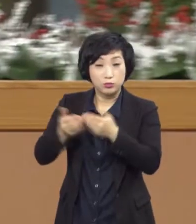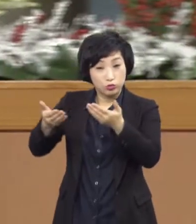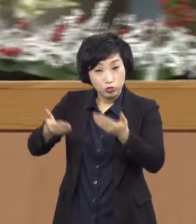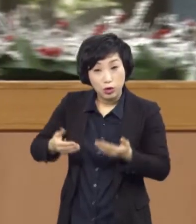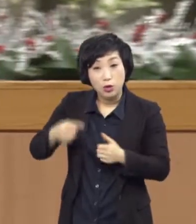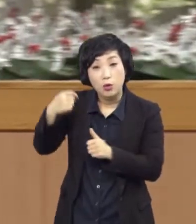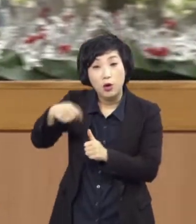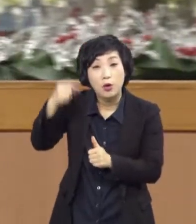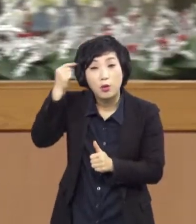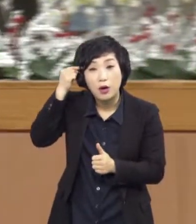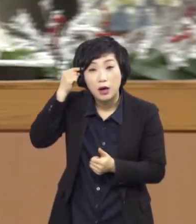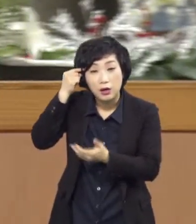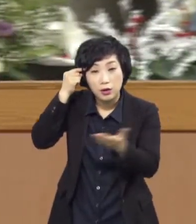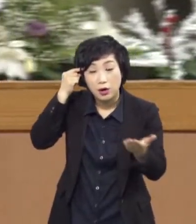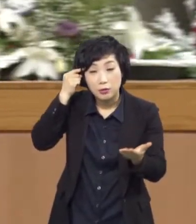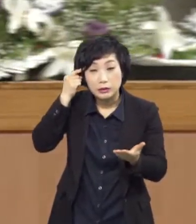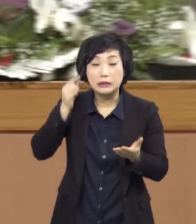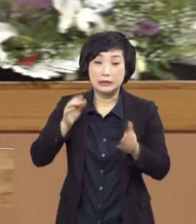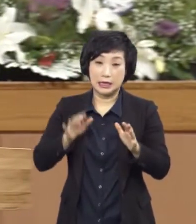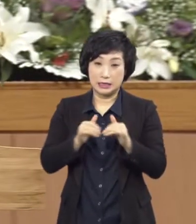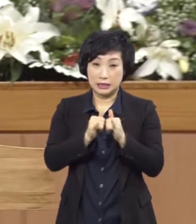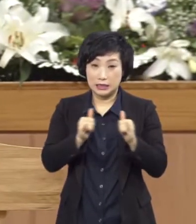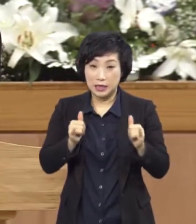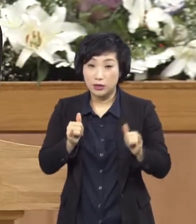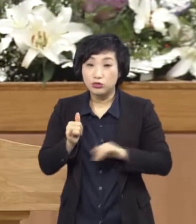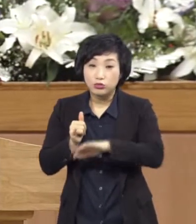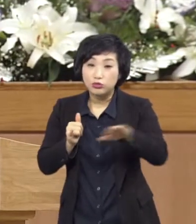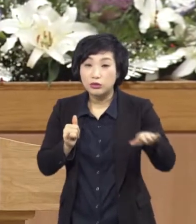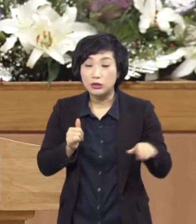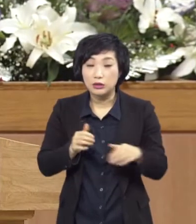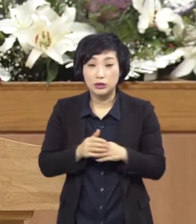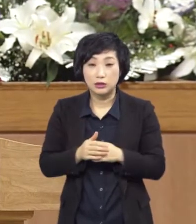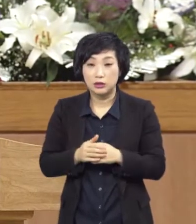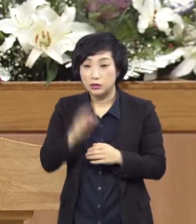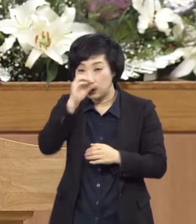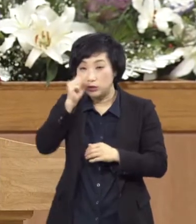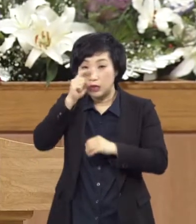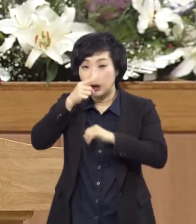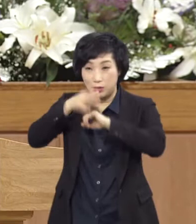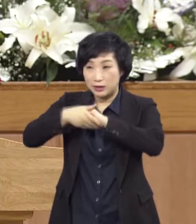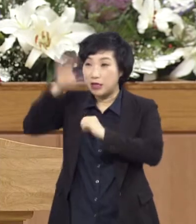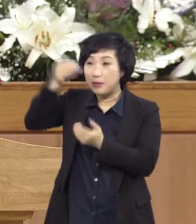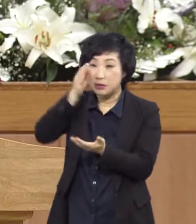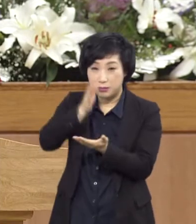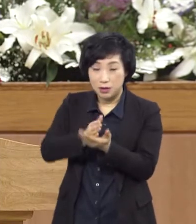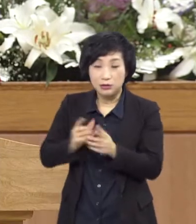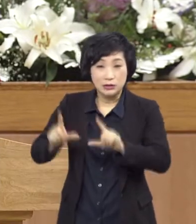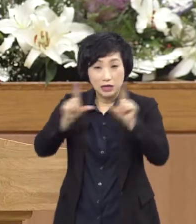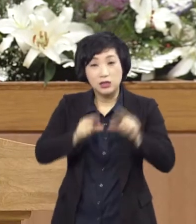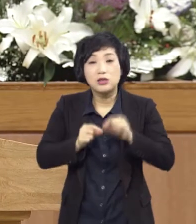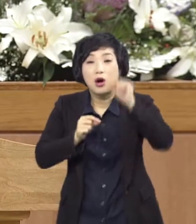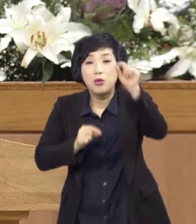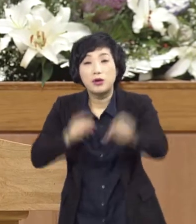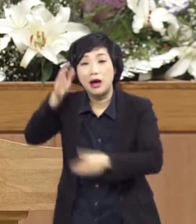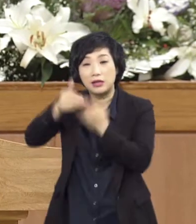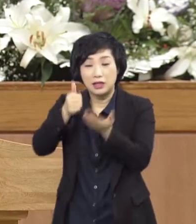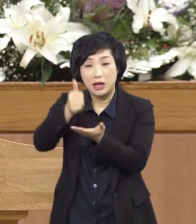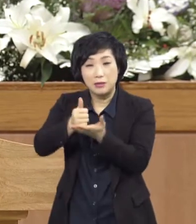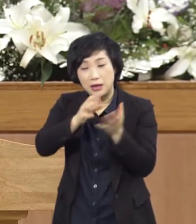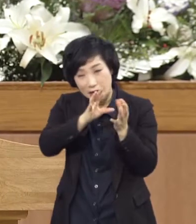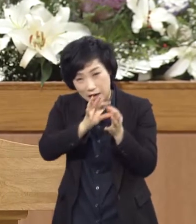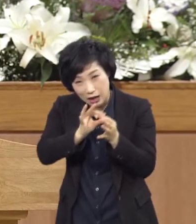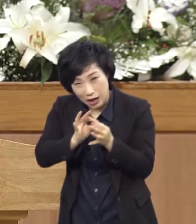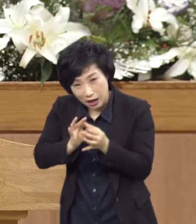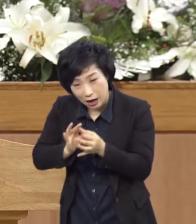주신 것은 인간을 먹지 않고 살게 하려는 하나님의